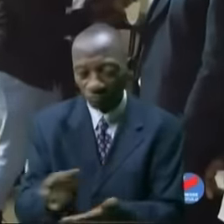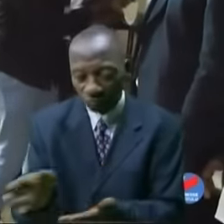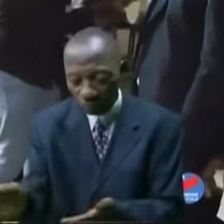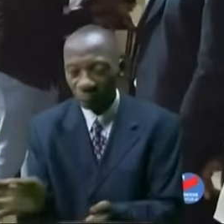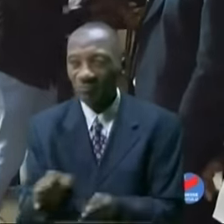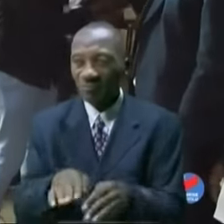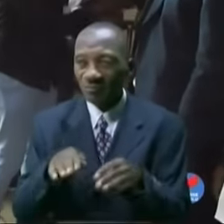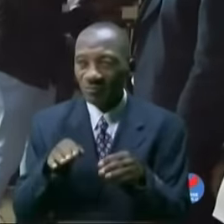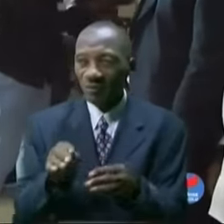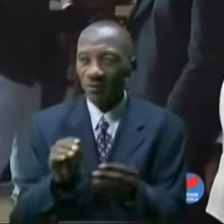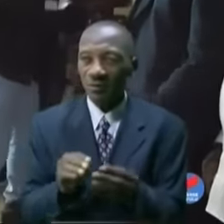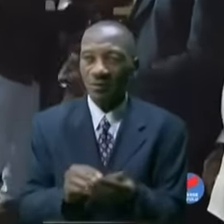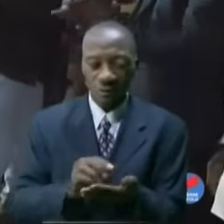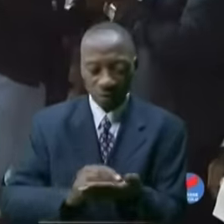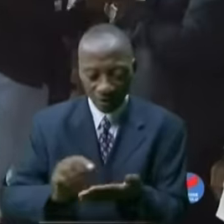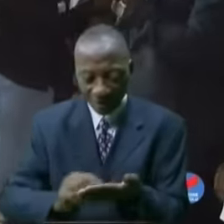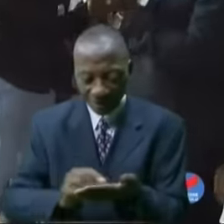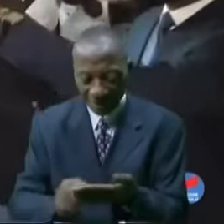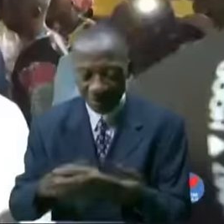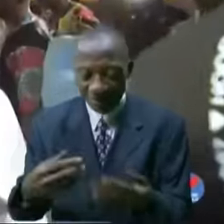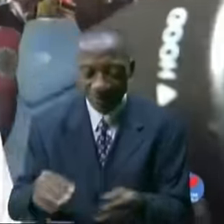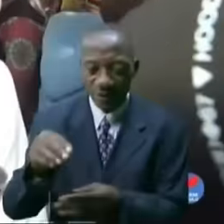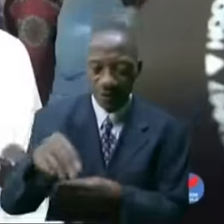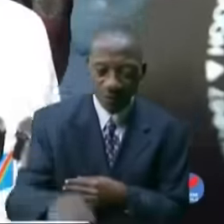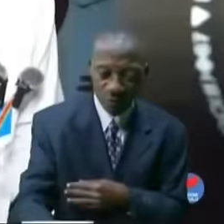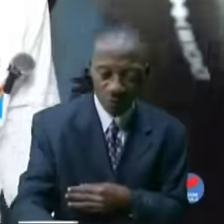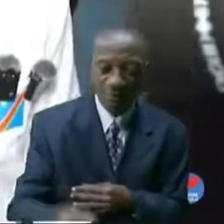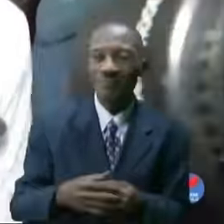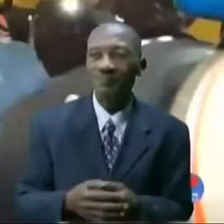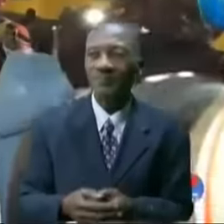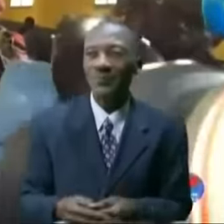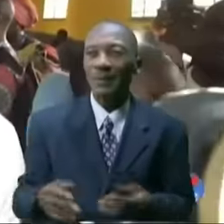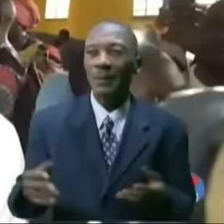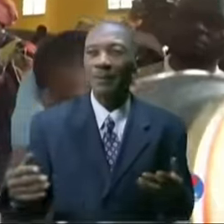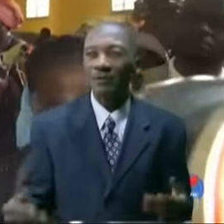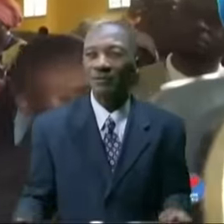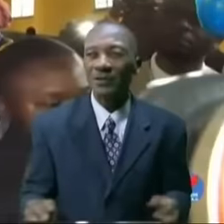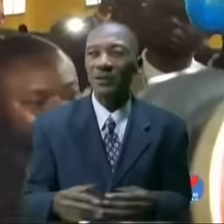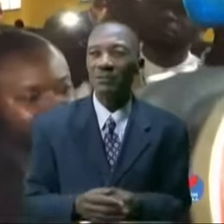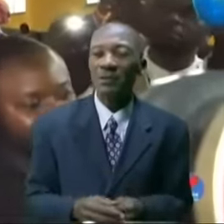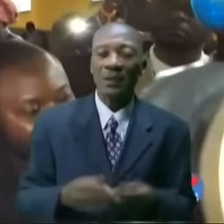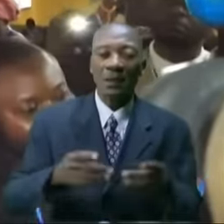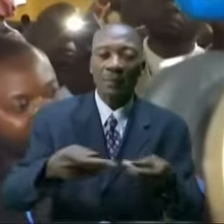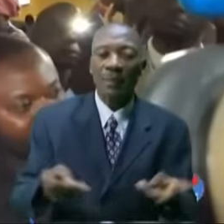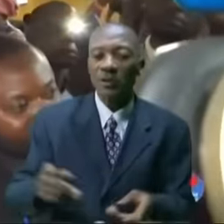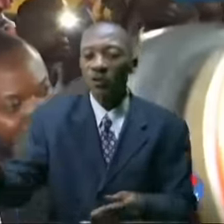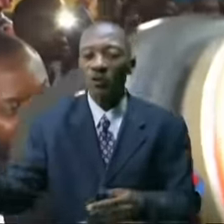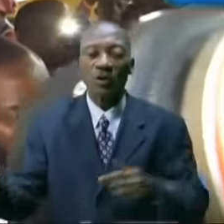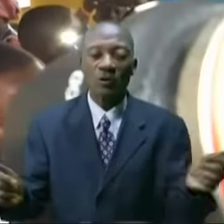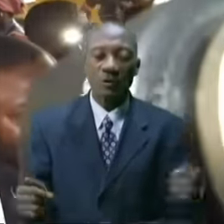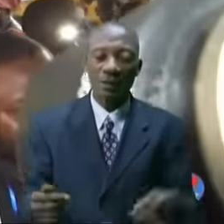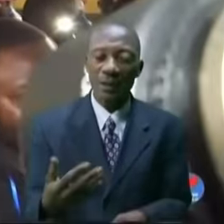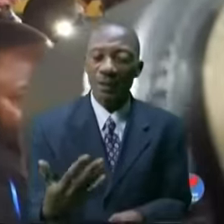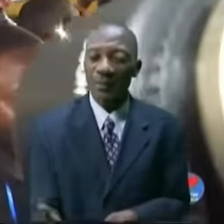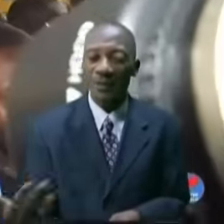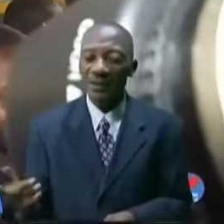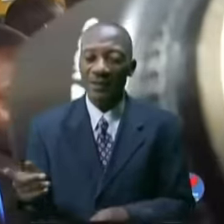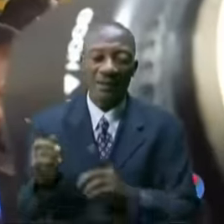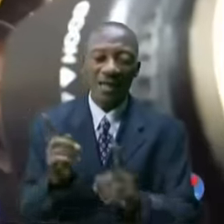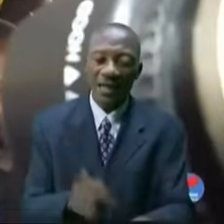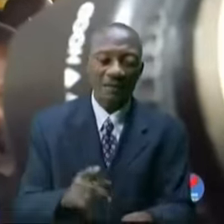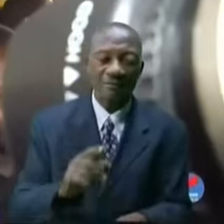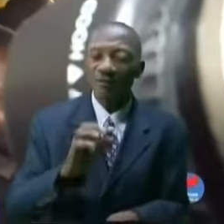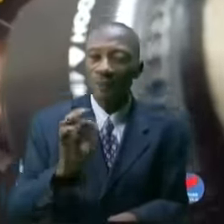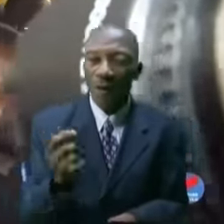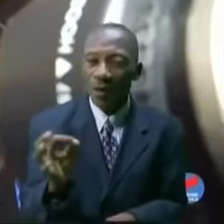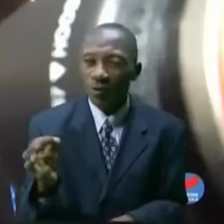conditions dans ce centre sont acceptables. Dans beaucoup de bureaux, le matériel ne sont pas encore arrivés, les gens ne votent pas encore.